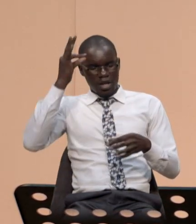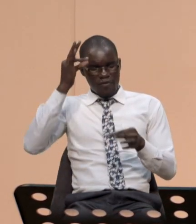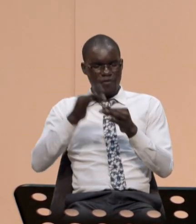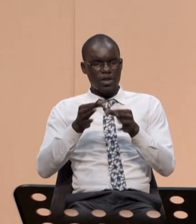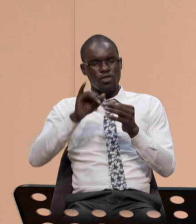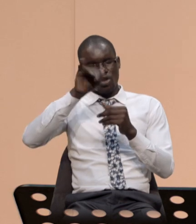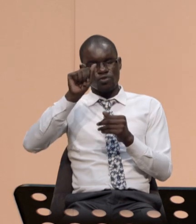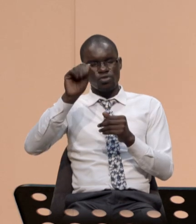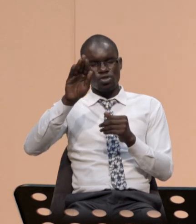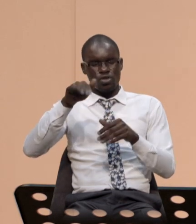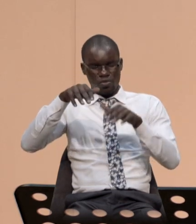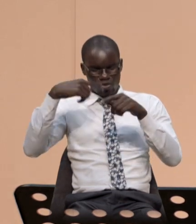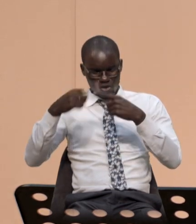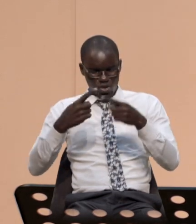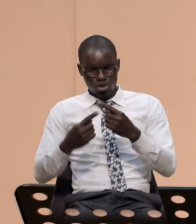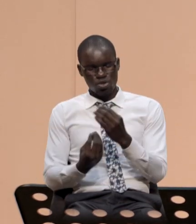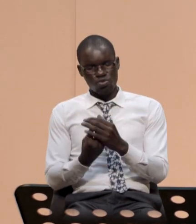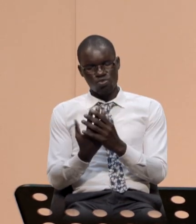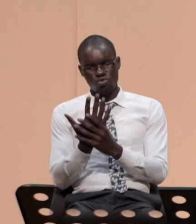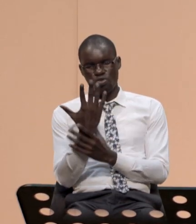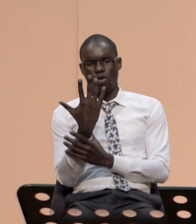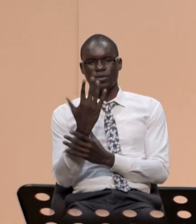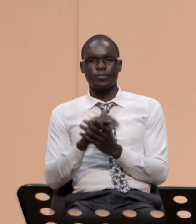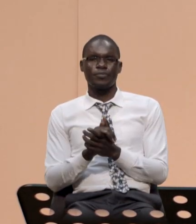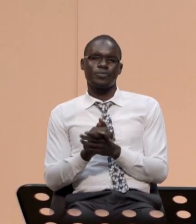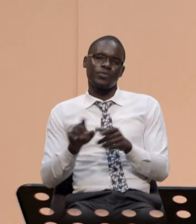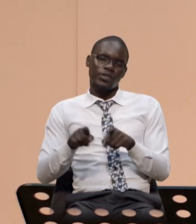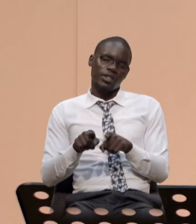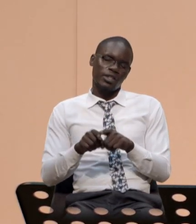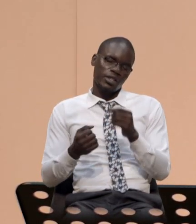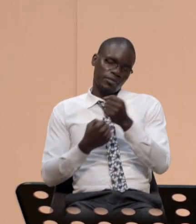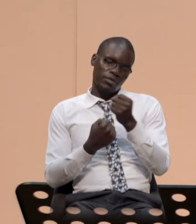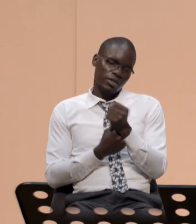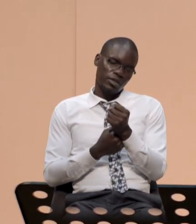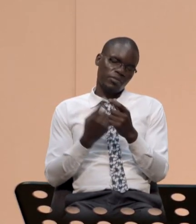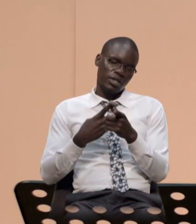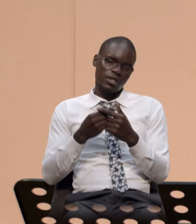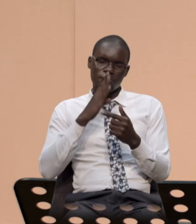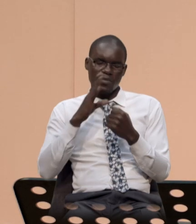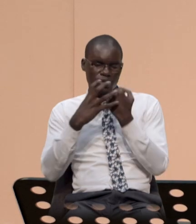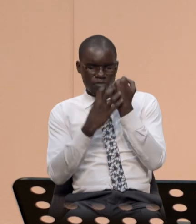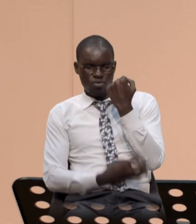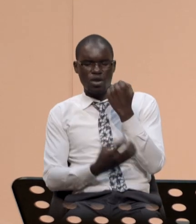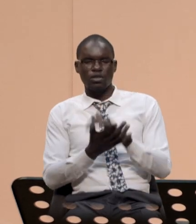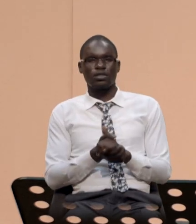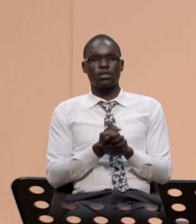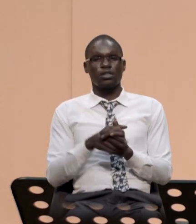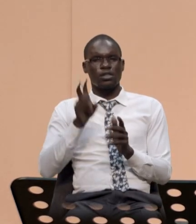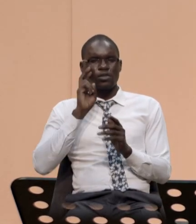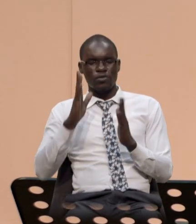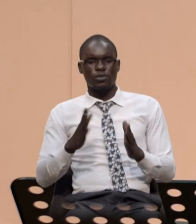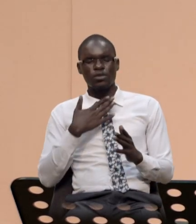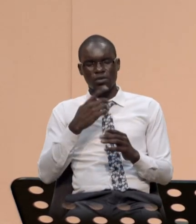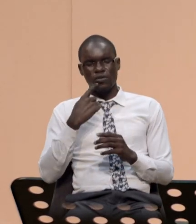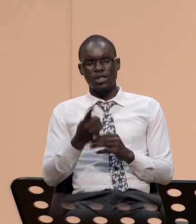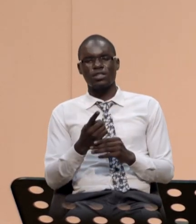Ayubu itamsimamisha dhidi ya changamoto za umaskini, dhidi ya changamoto ya kupoteza mali yake. Mtumishi wa Bwana, nataka